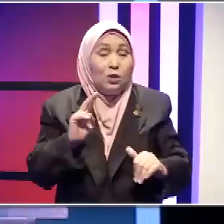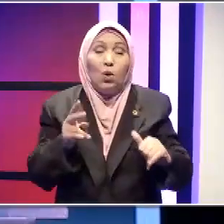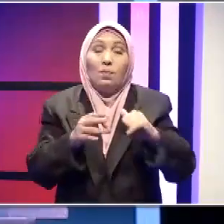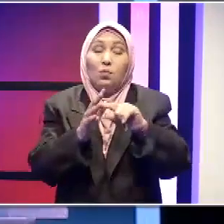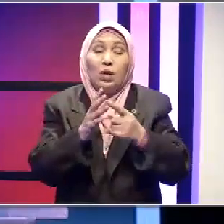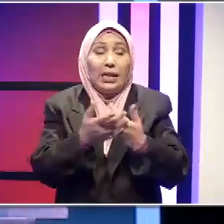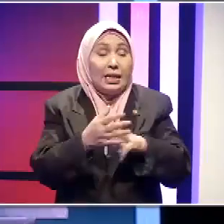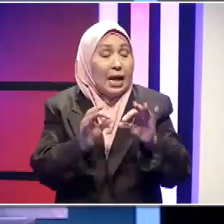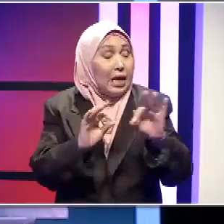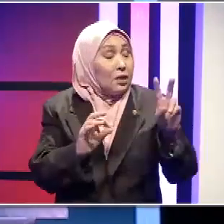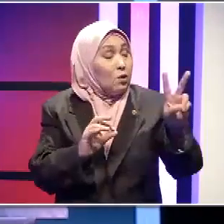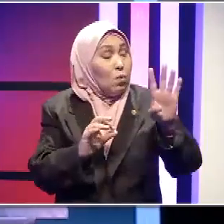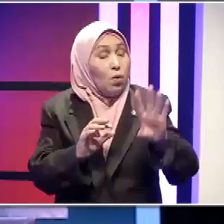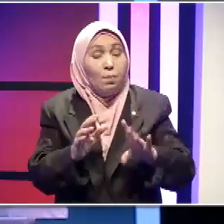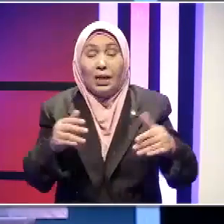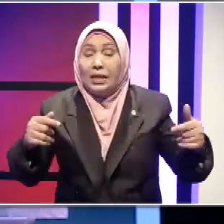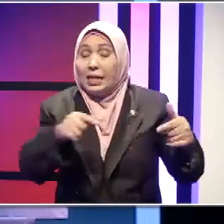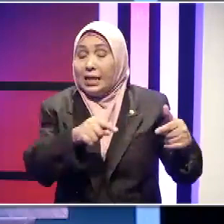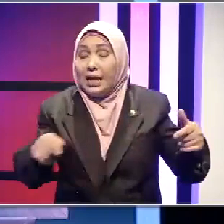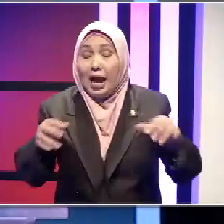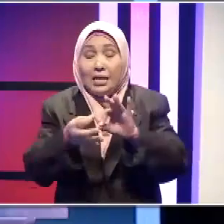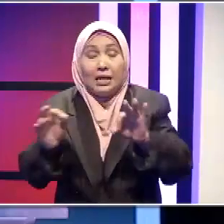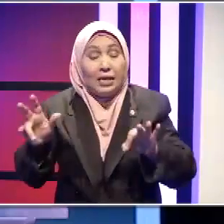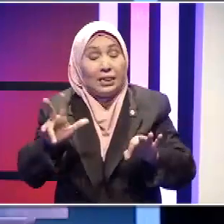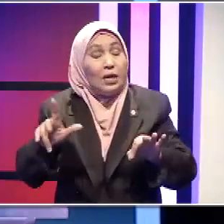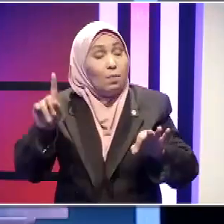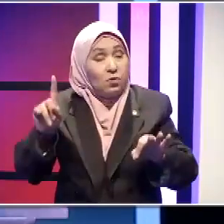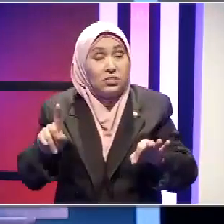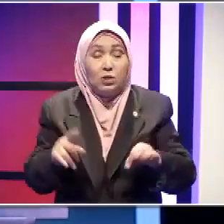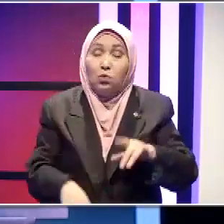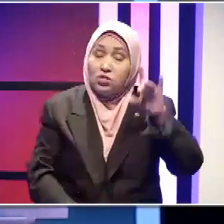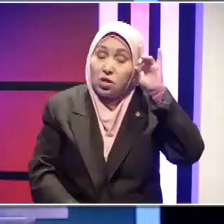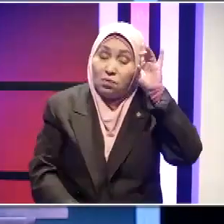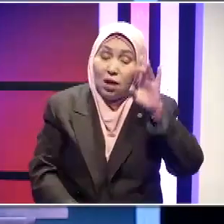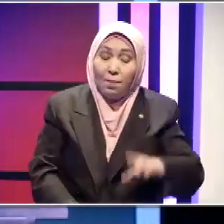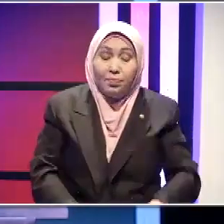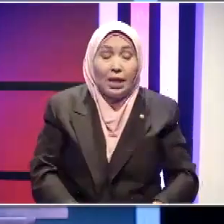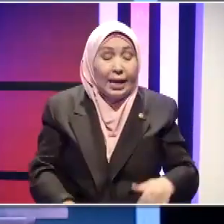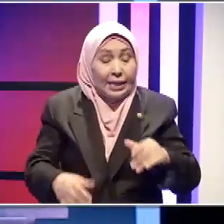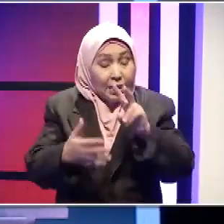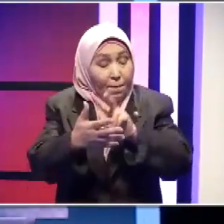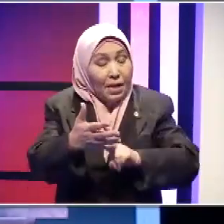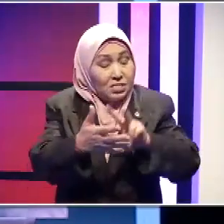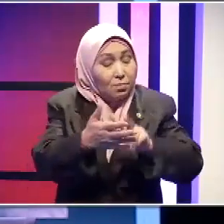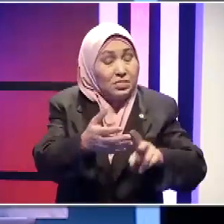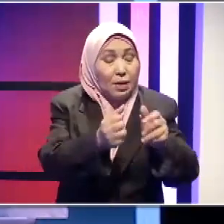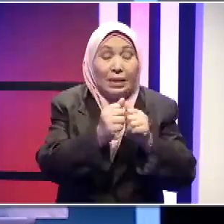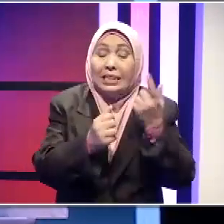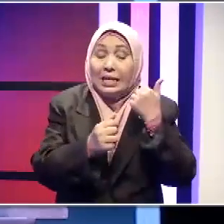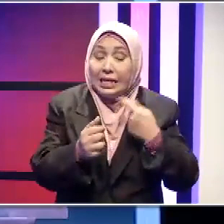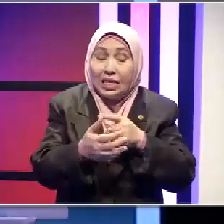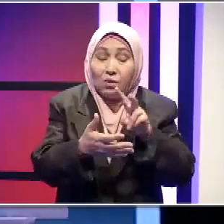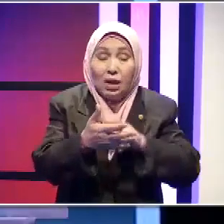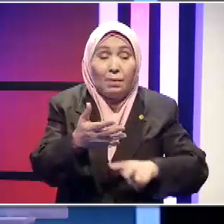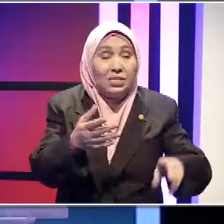ke-24 sehingga ayat yang ke-31 sawah kita membaca tadi terdapat C dengan